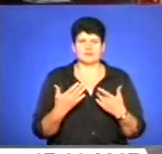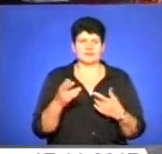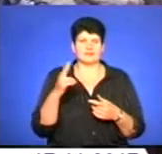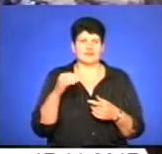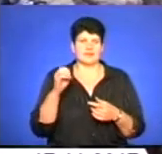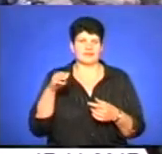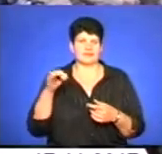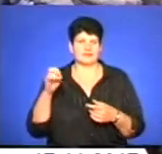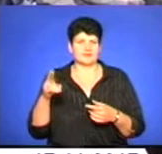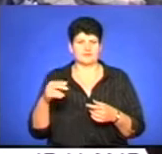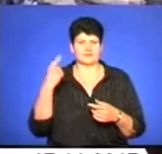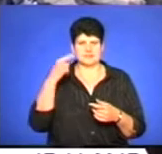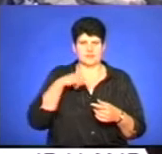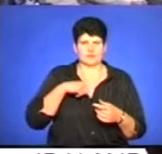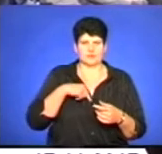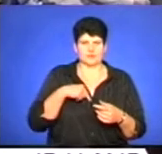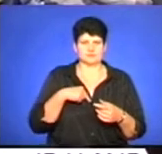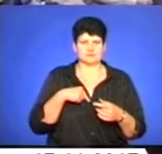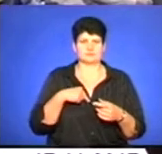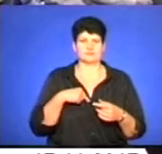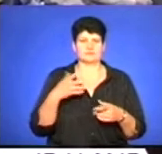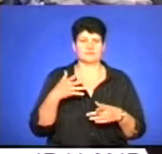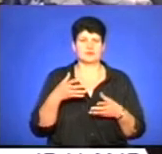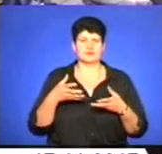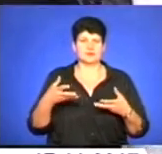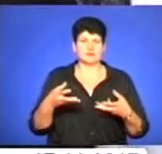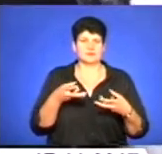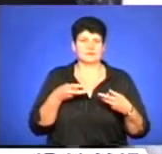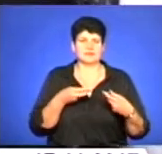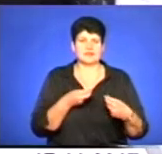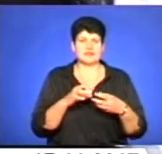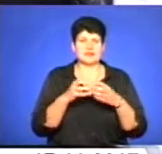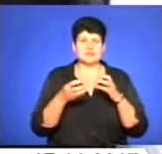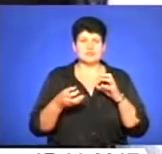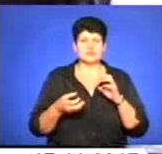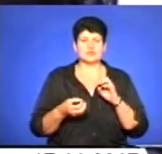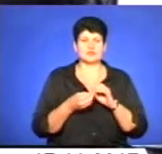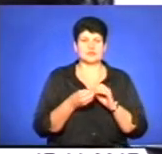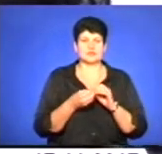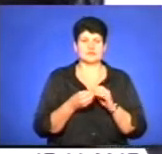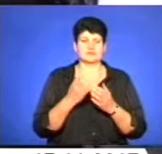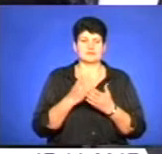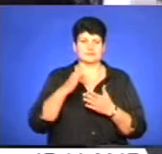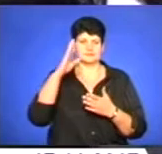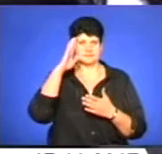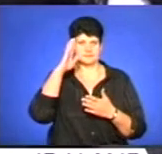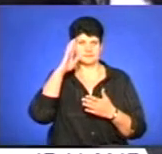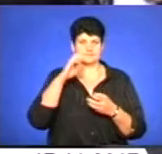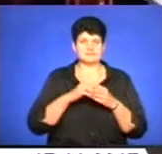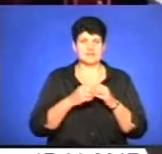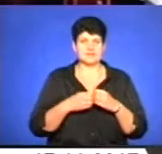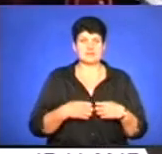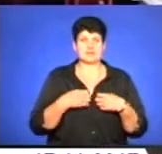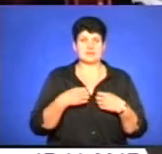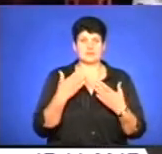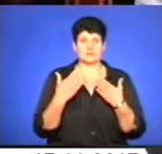інтрига, психологічно-філософські медитації. І як результат, на гора підіймаються чоловічі комплекси. Страх у спілкуванні